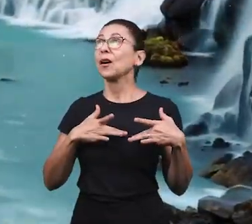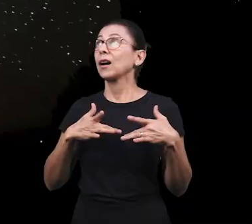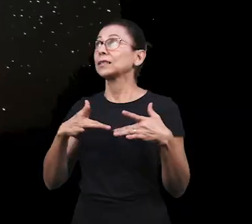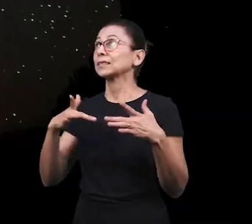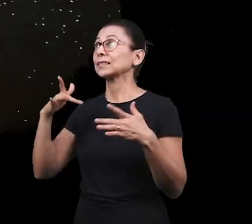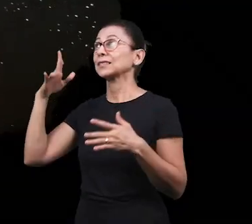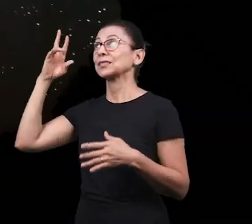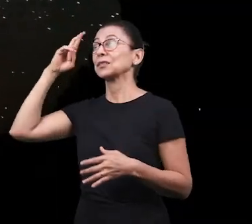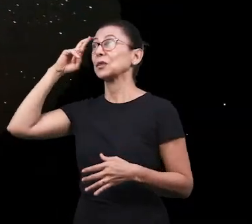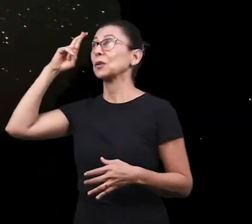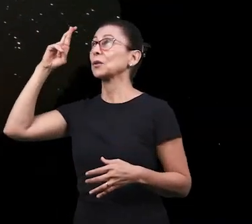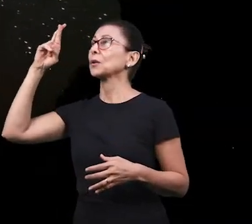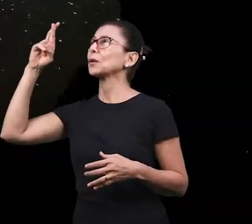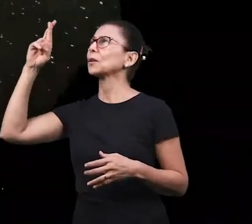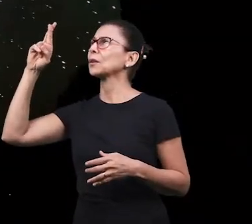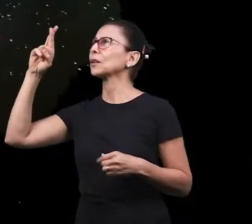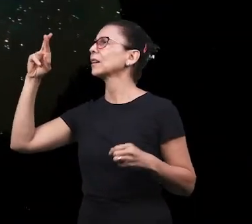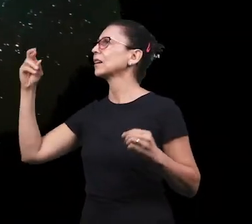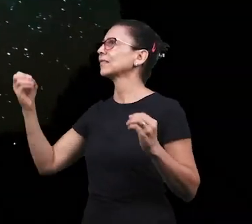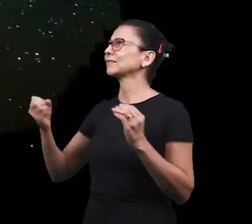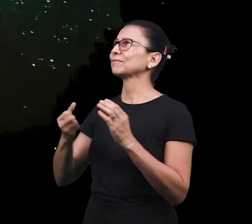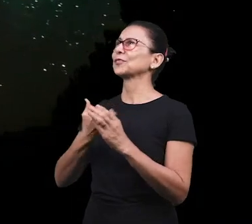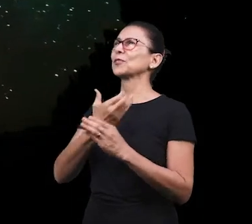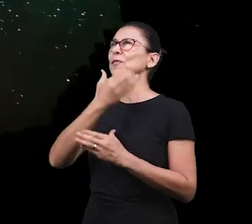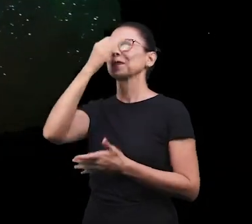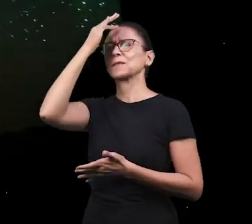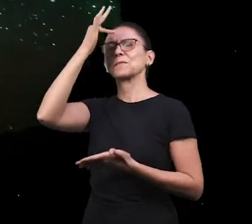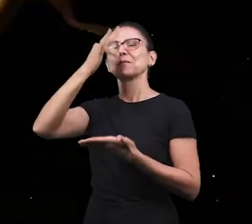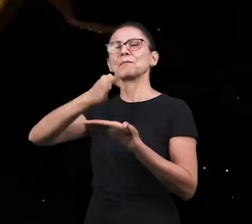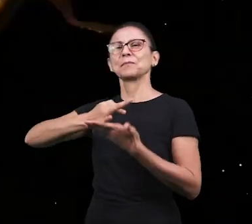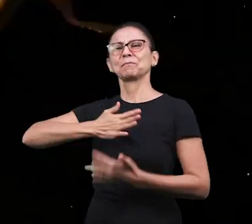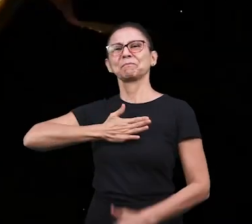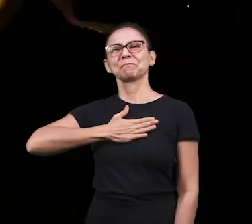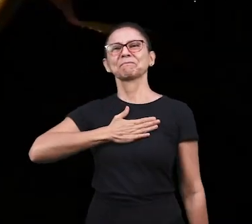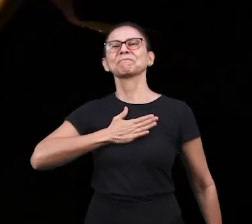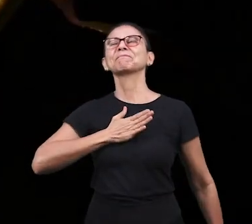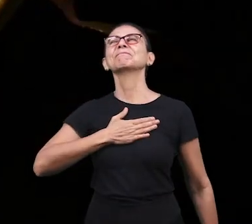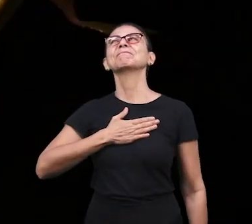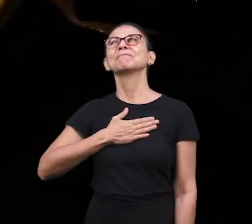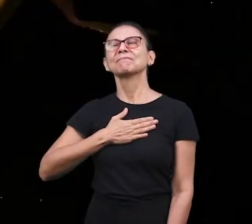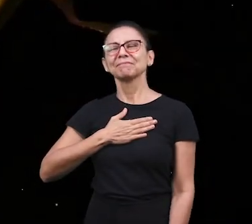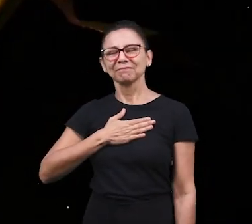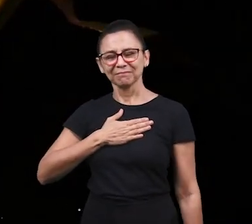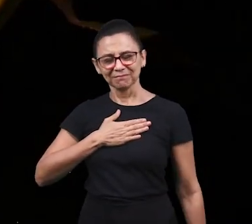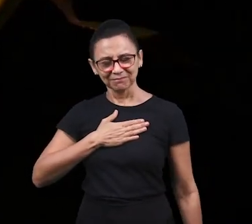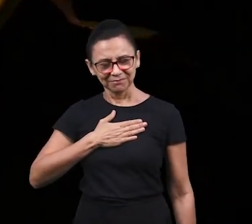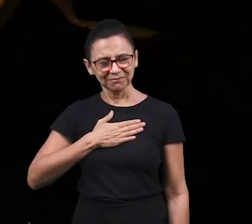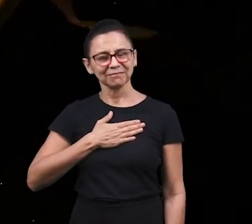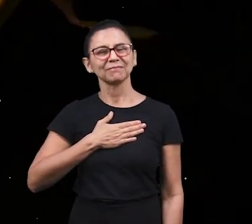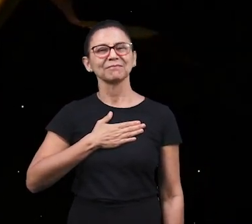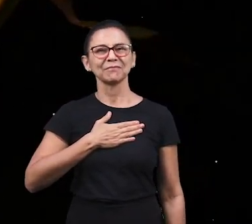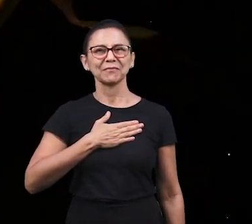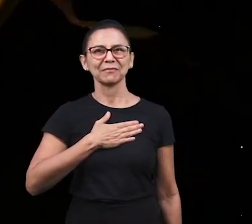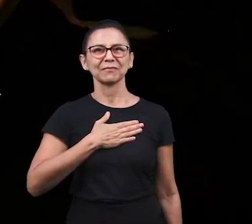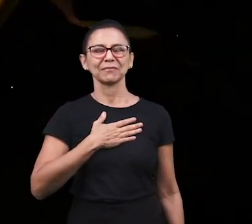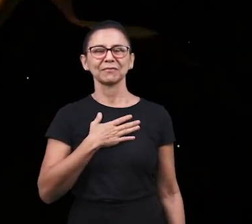Te amo, ó Senhor, autor da minha